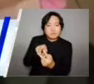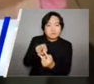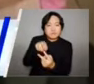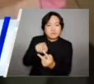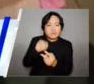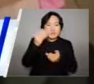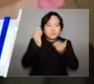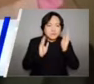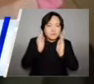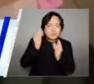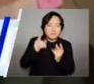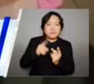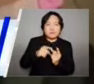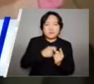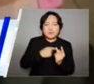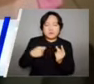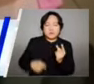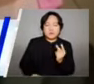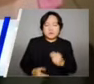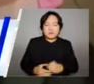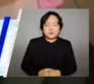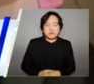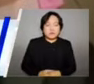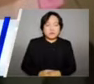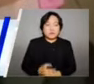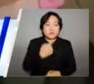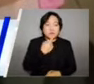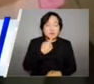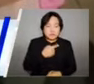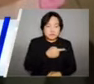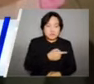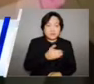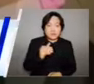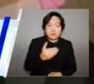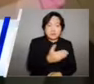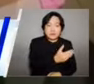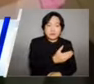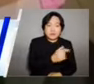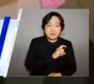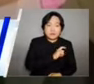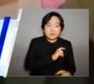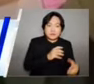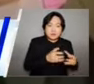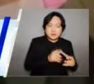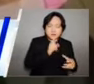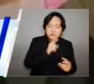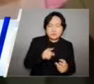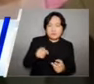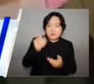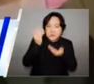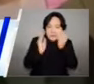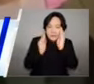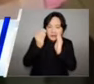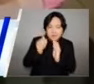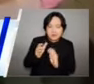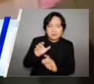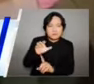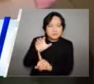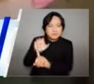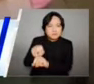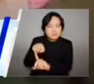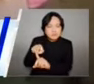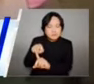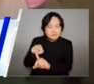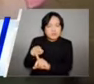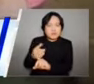District, target ng operasyon noong una ang Malaysian national na kinilalang si Alias Singh. Based dun sa ating confidential informant,